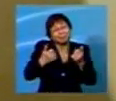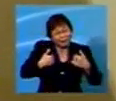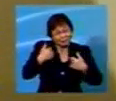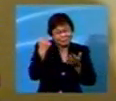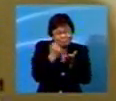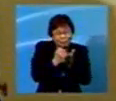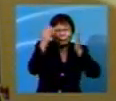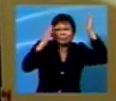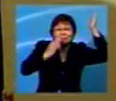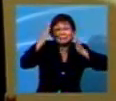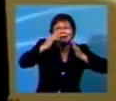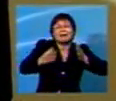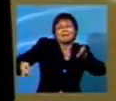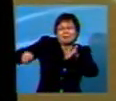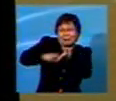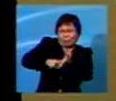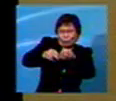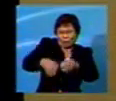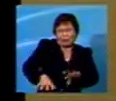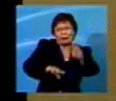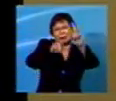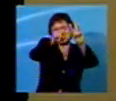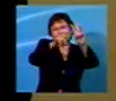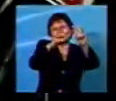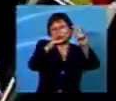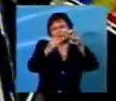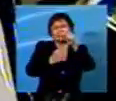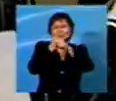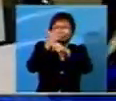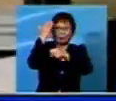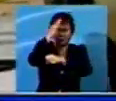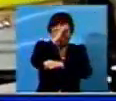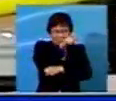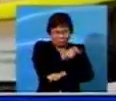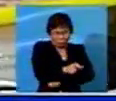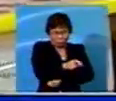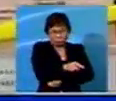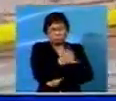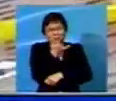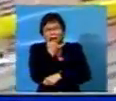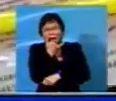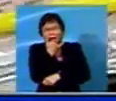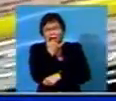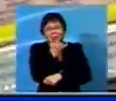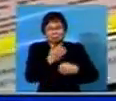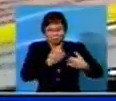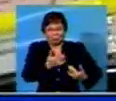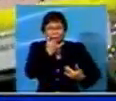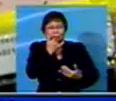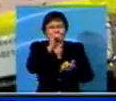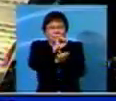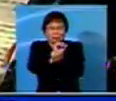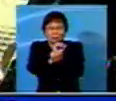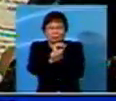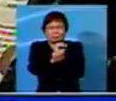pasport Malaysia Yang dilaporkan hilang pada 6 Jun tahun lalu tertuduh mengaku bersalah dan kini ditahan di pusat tahanan